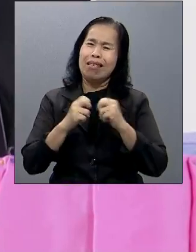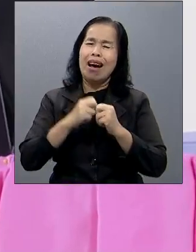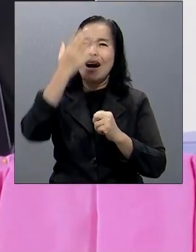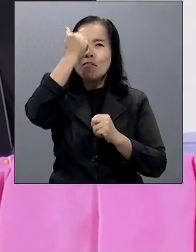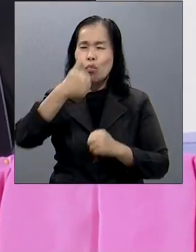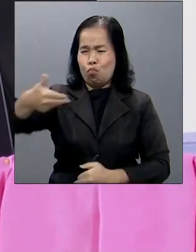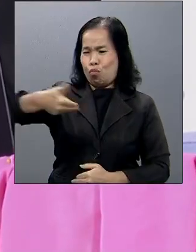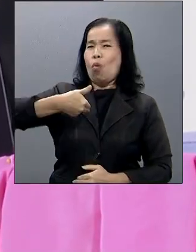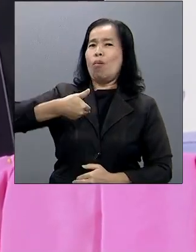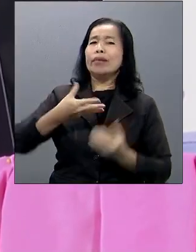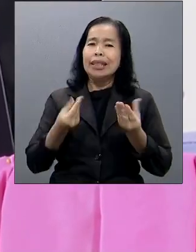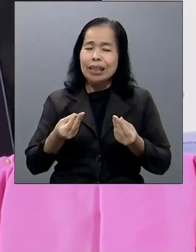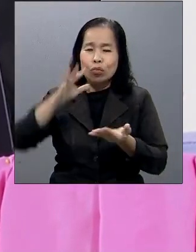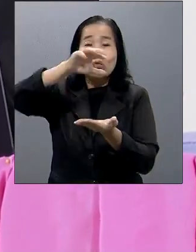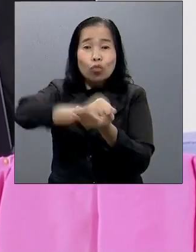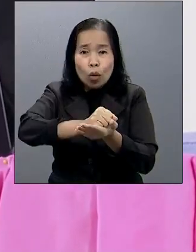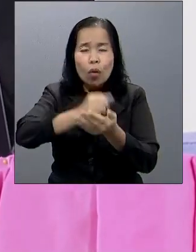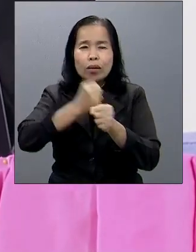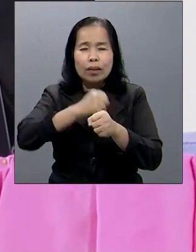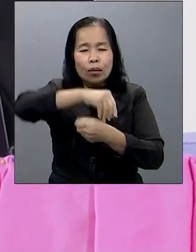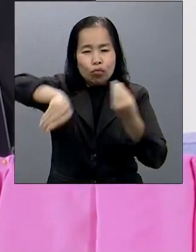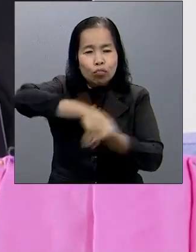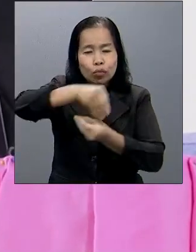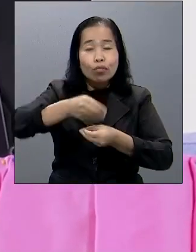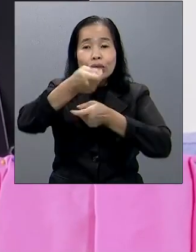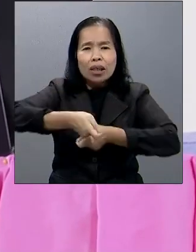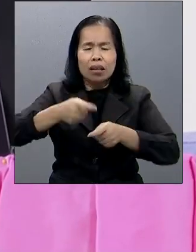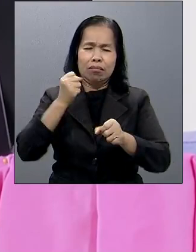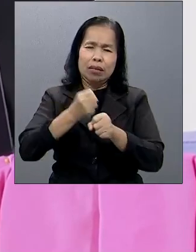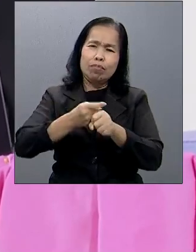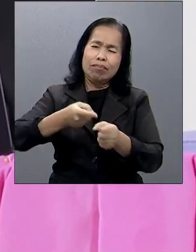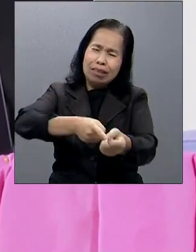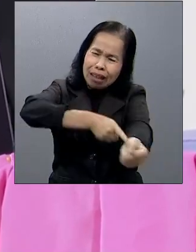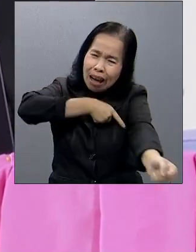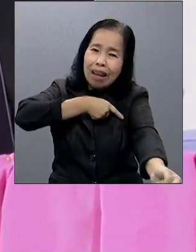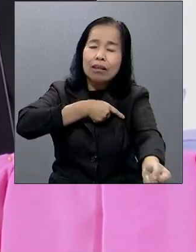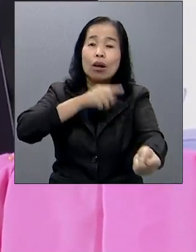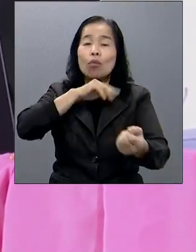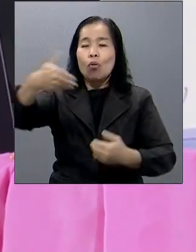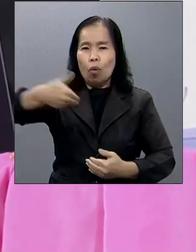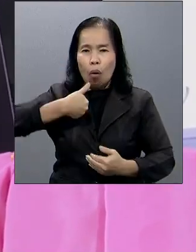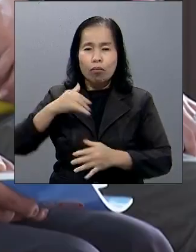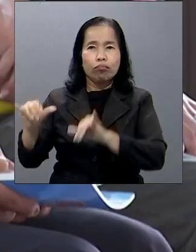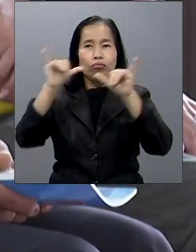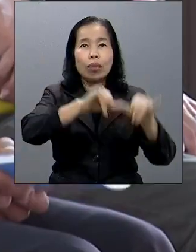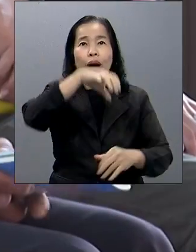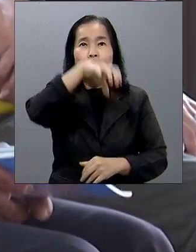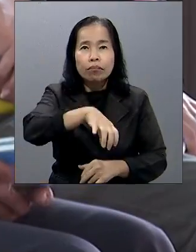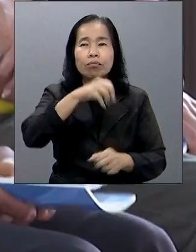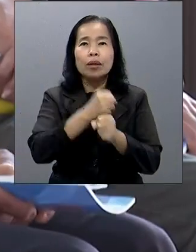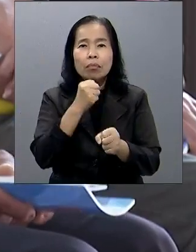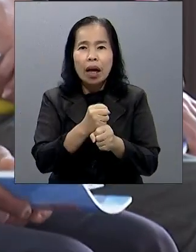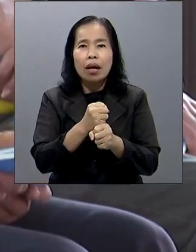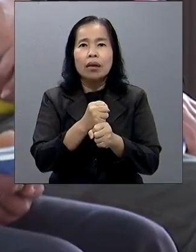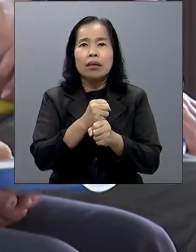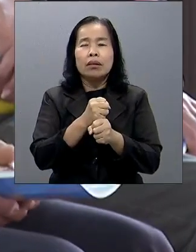มธนารักษ์อีกนะคะการขอพื้นที่จากกรมป่าไม้ว่ามันล่าช้าอย่างเช่นจะขอเข้าไปดำเนินการปรับปรุงถนนปรับปรุงระบบประป